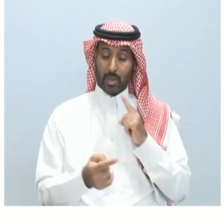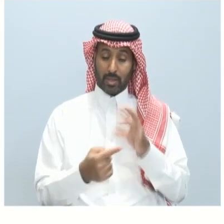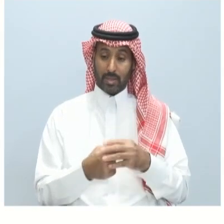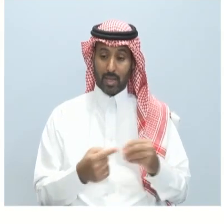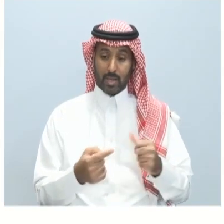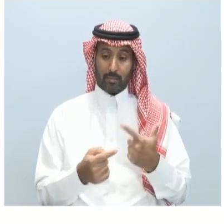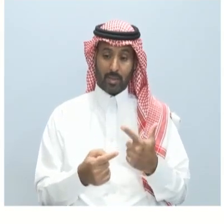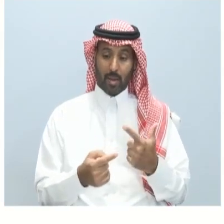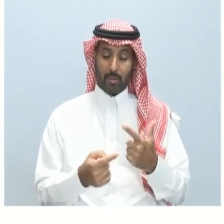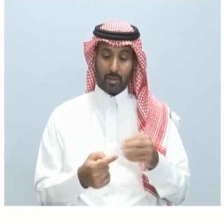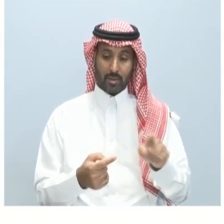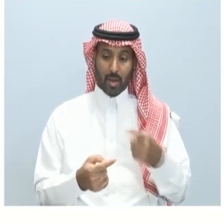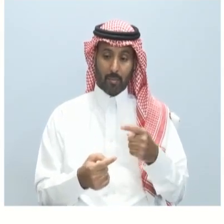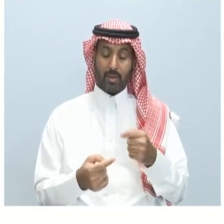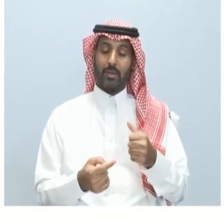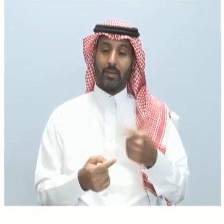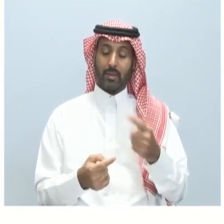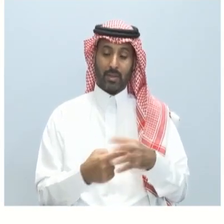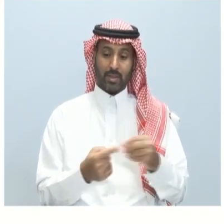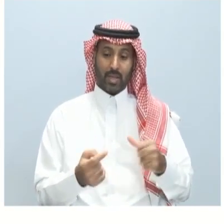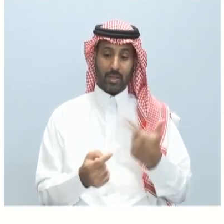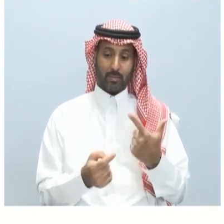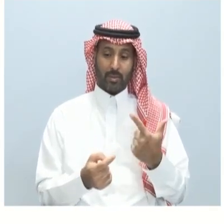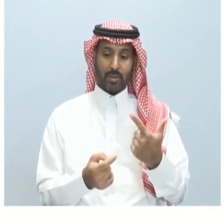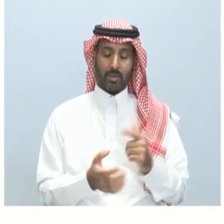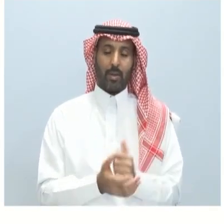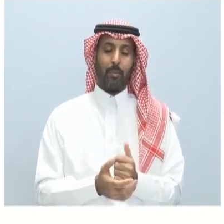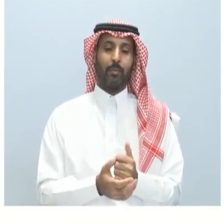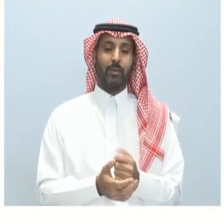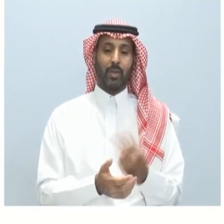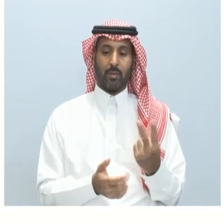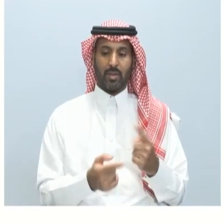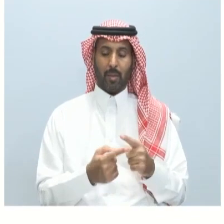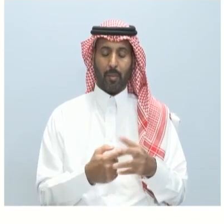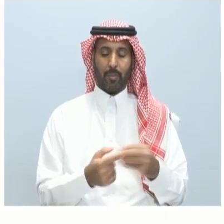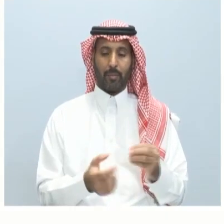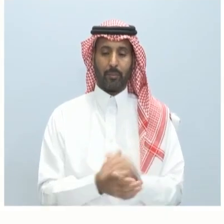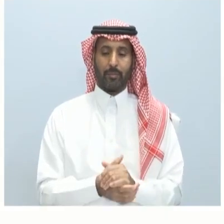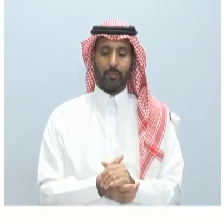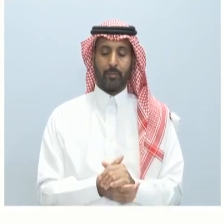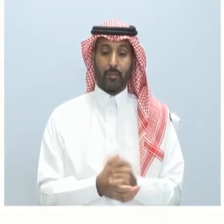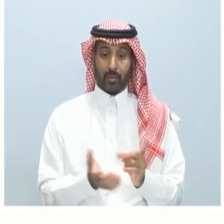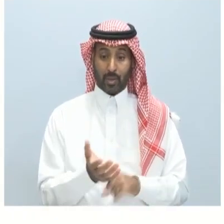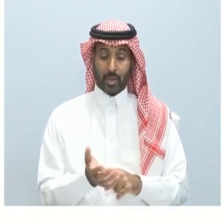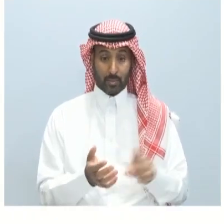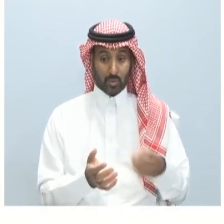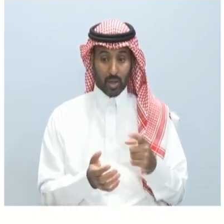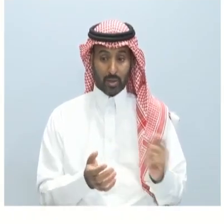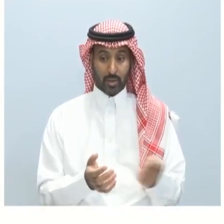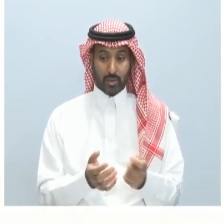س فاجابته صحيحه اذا قيمه الف هي سالب س لكي نتحقق من صحه